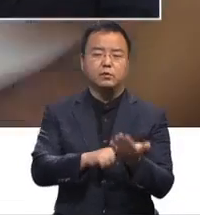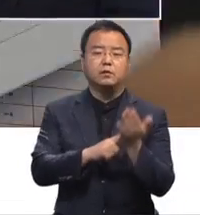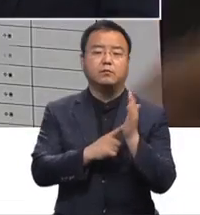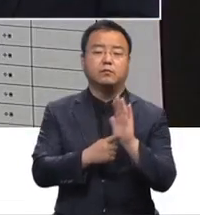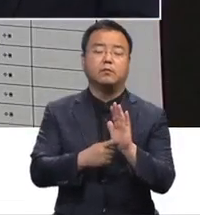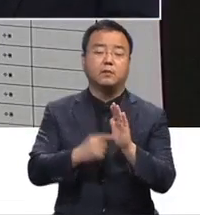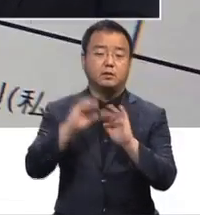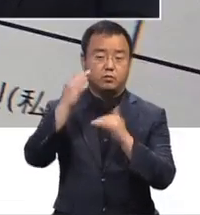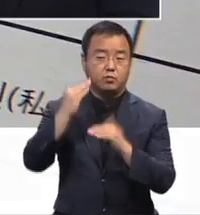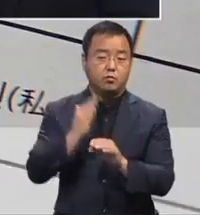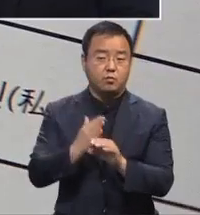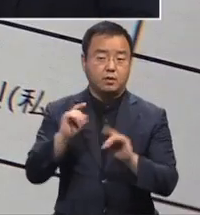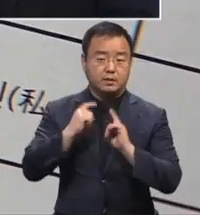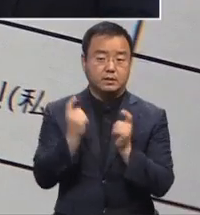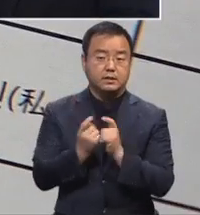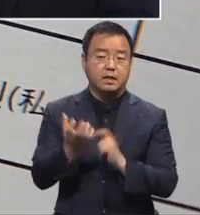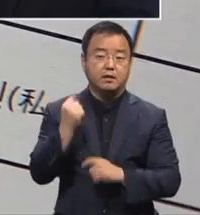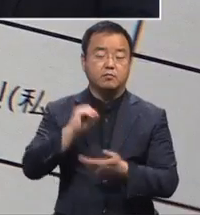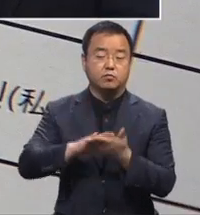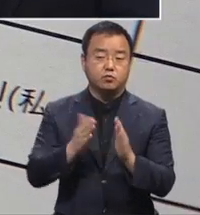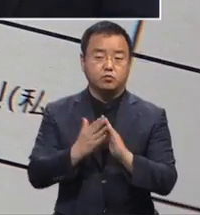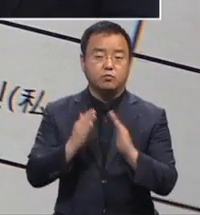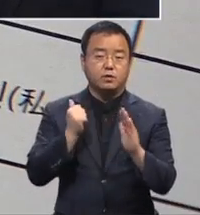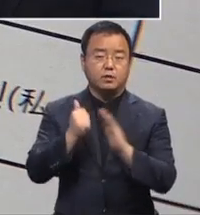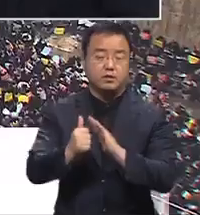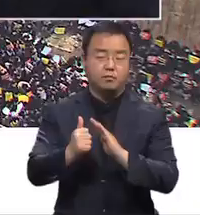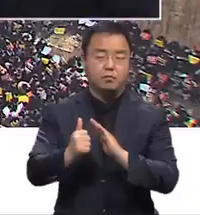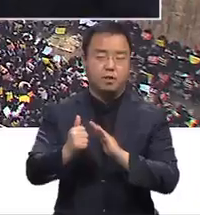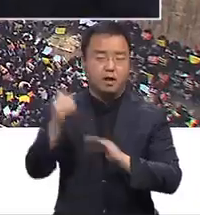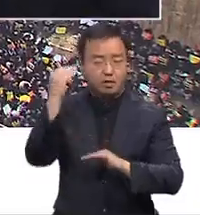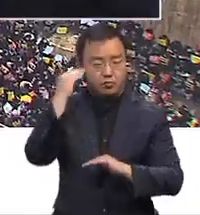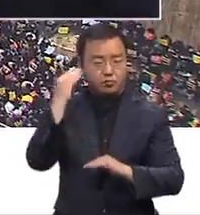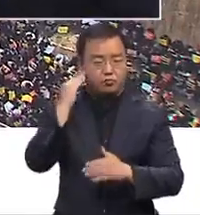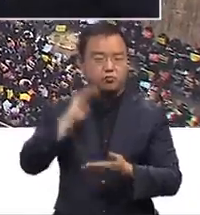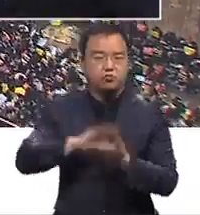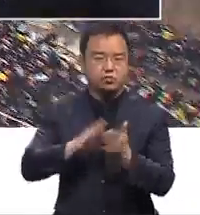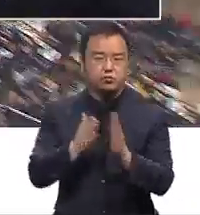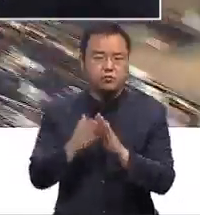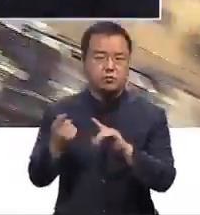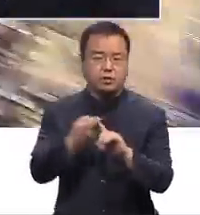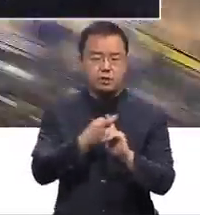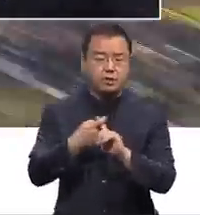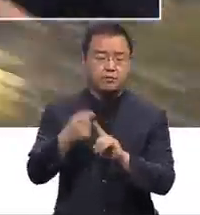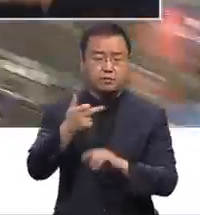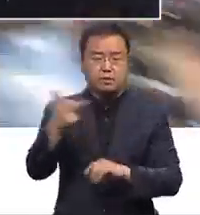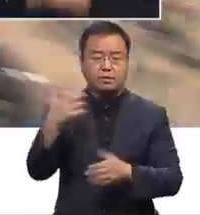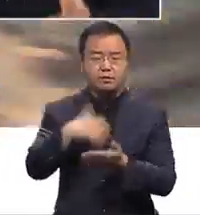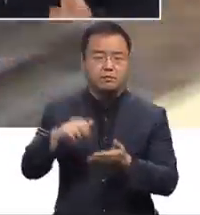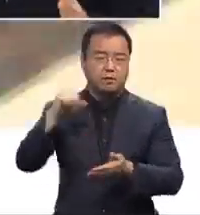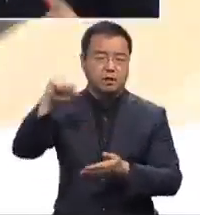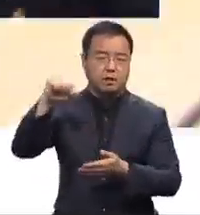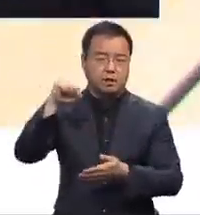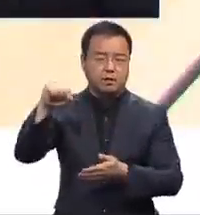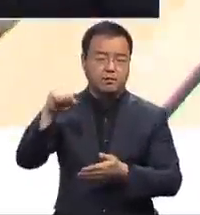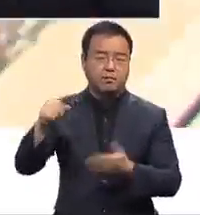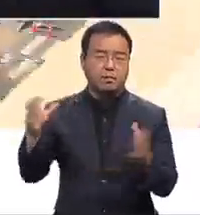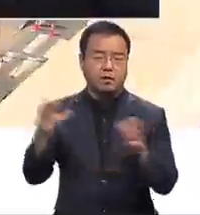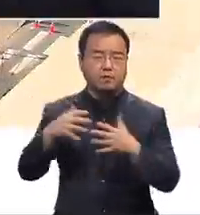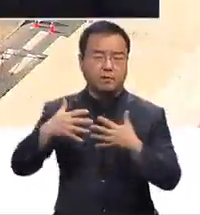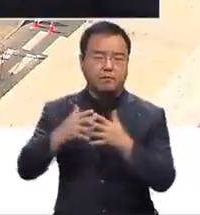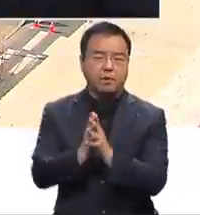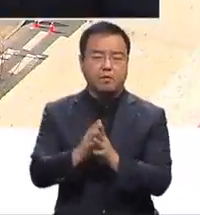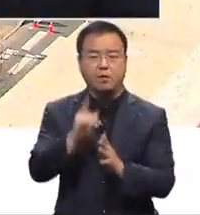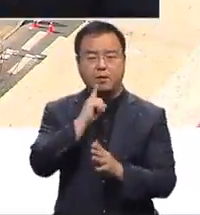과정에서 살이 위치 원들의 대표적인 단체 였죠 한국 유치원 총연합회 가 대규모 지표의 집단 패 원 또